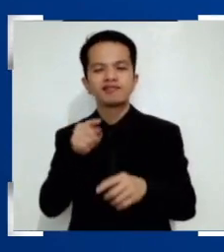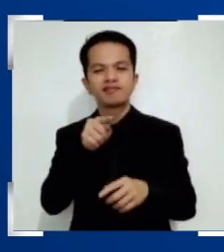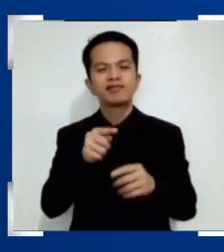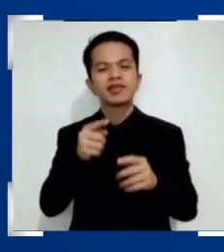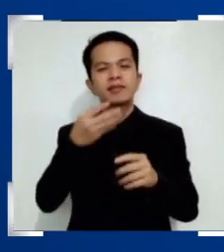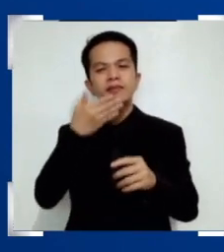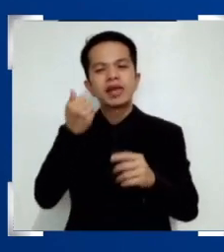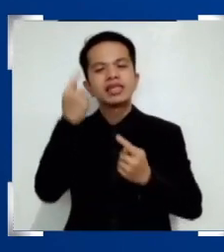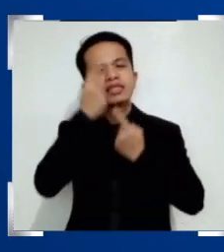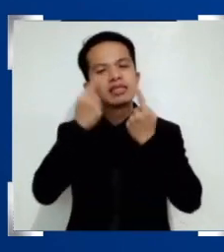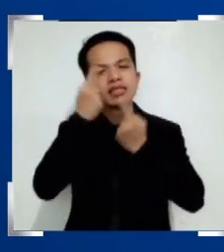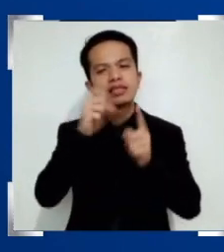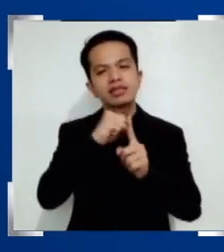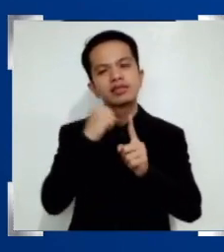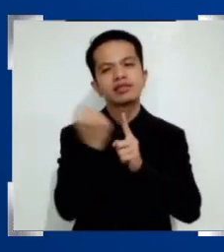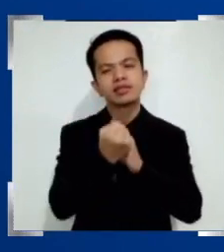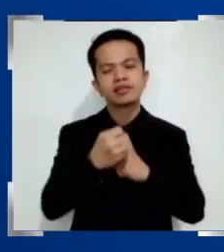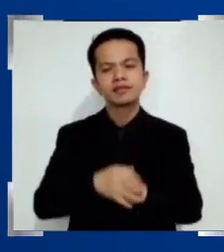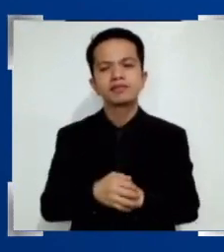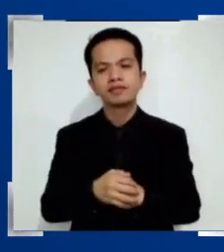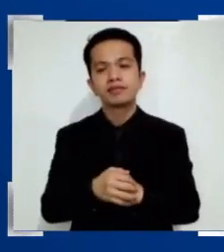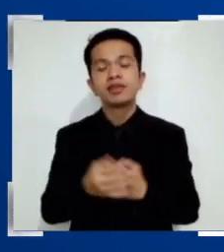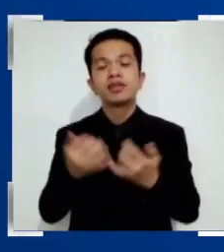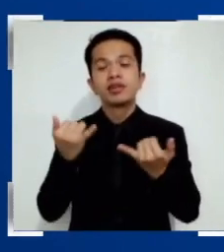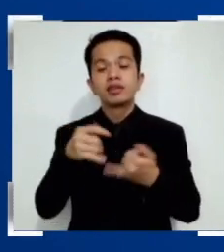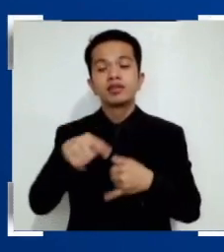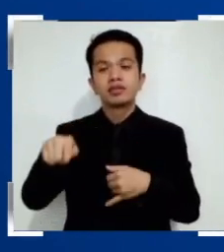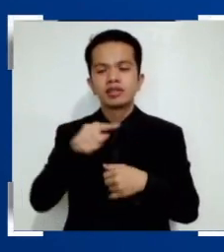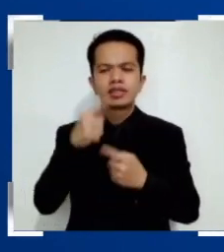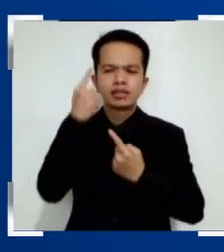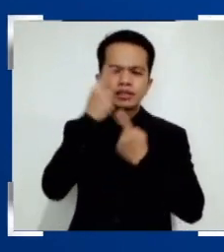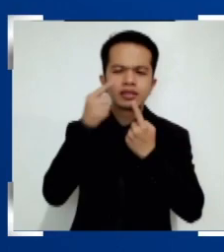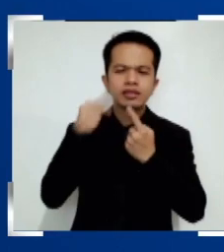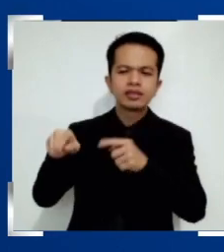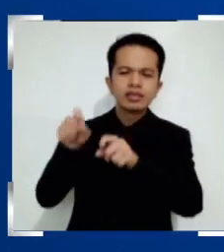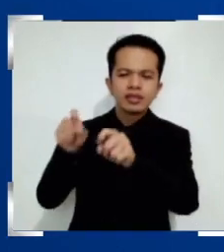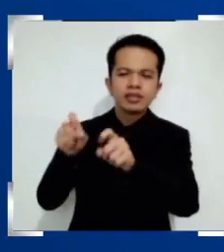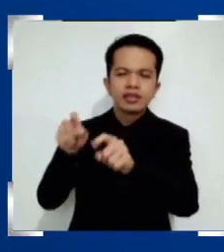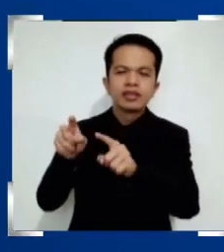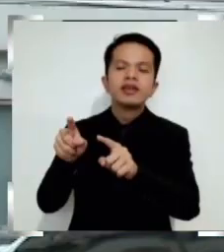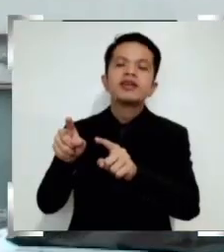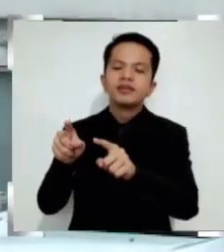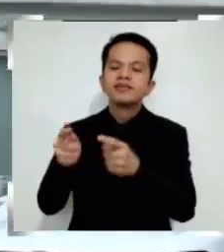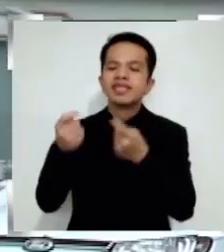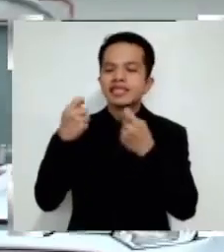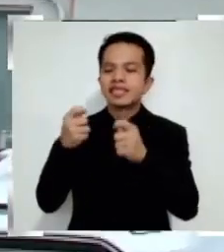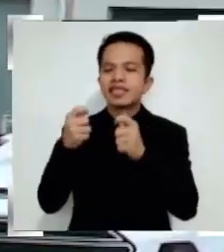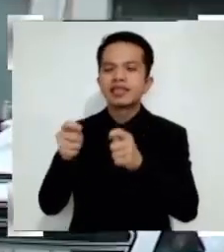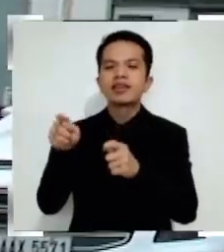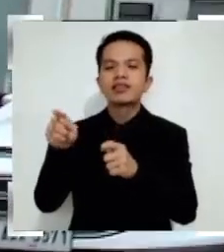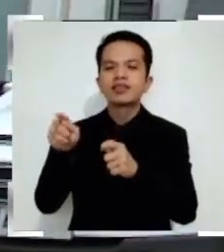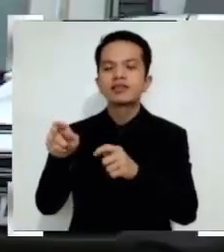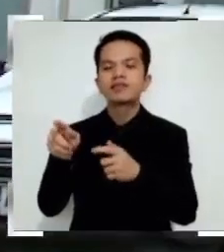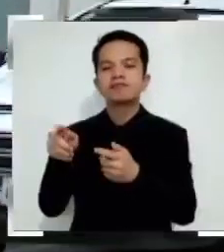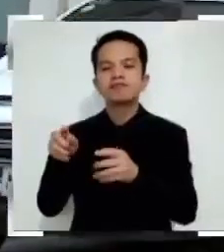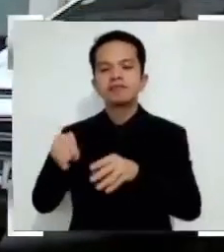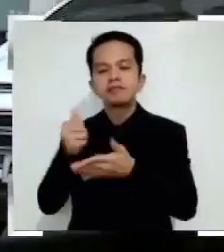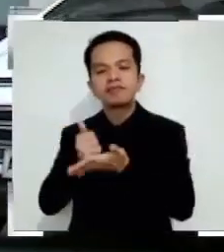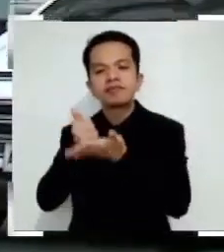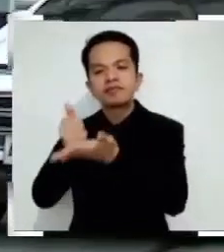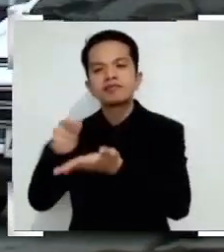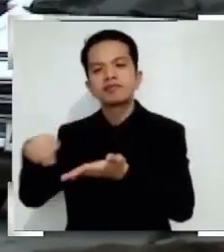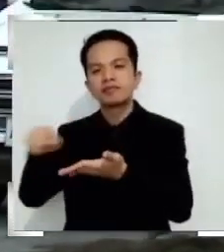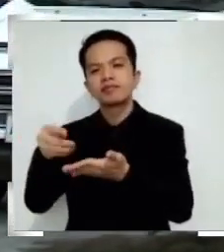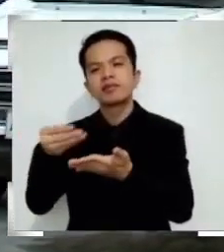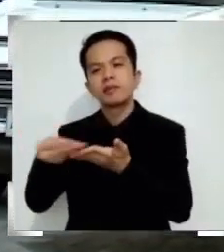Inaalala raw nila ang mga mamimili kung kaya't sinisikap nila maging abot-kaya ang kanilang mga produkto. Nauunawaan naman daw ng DTI